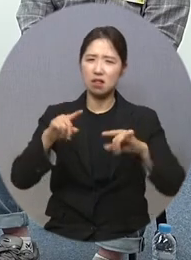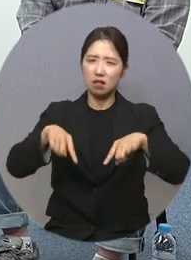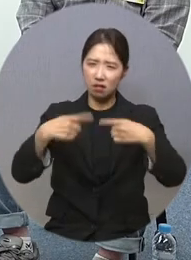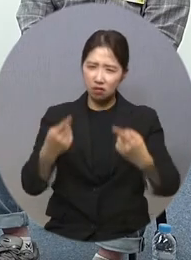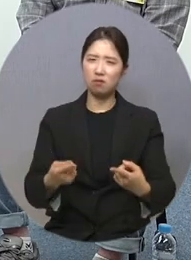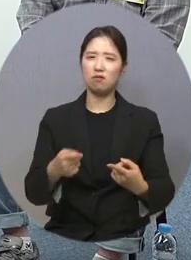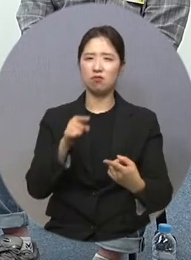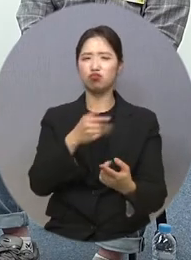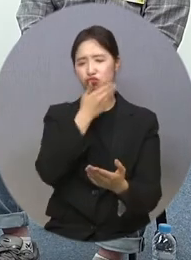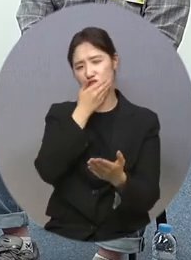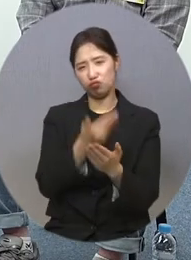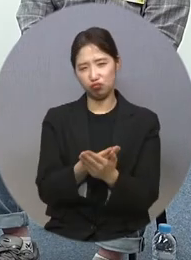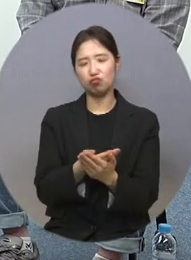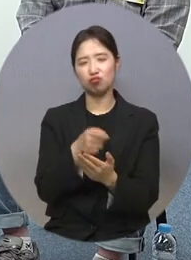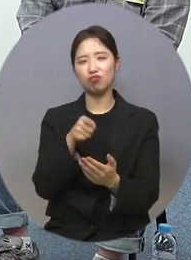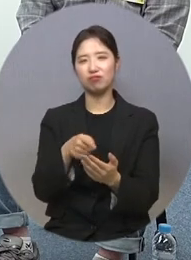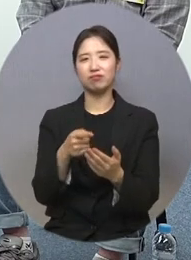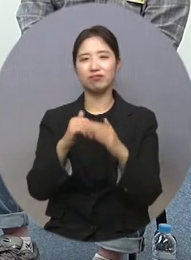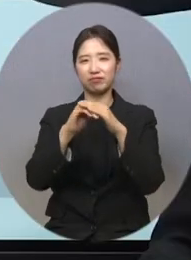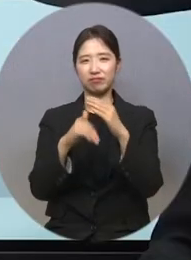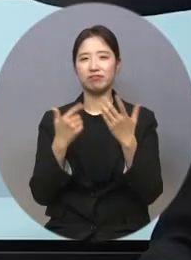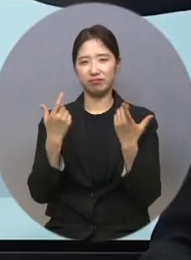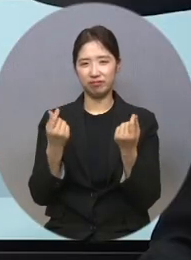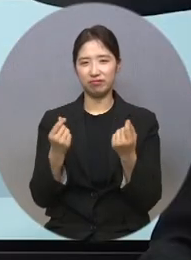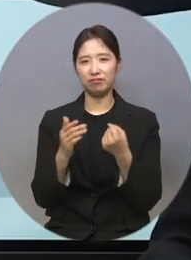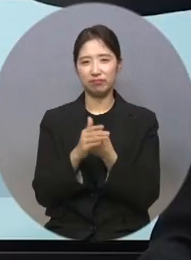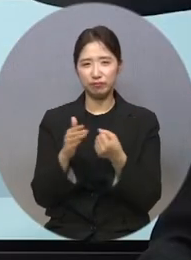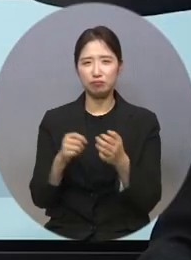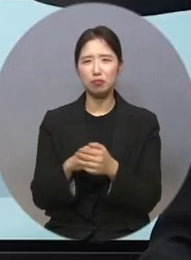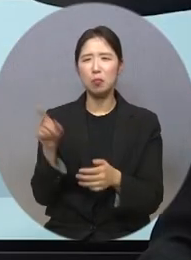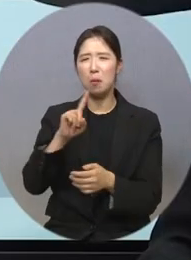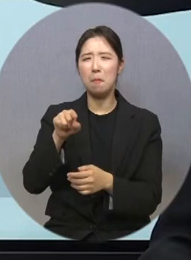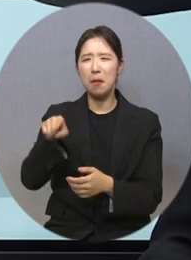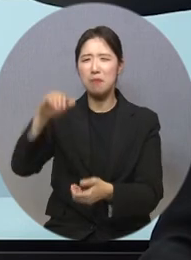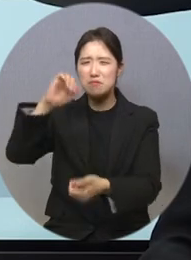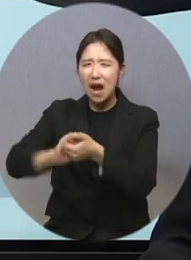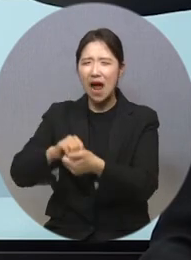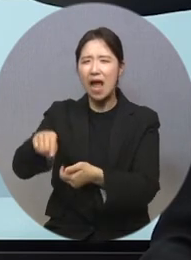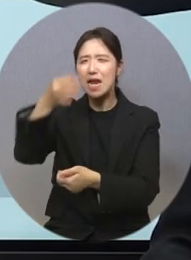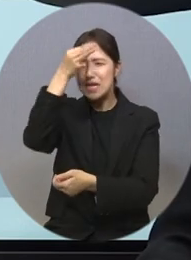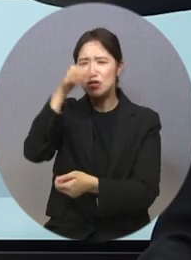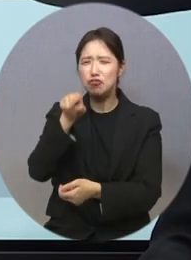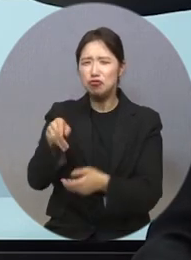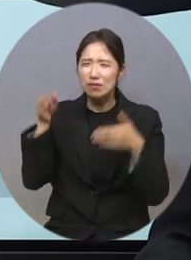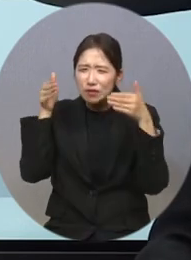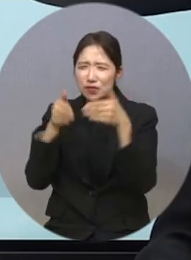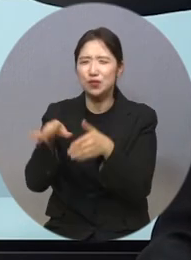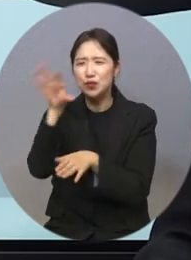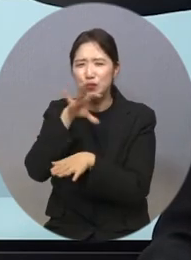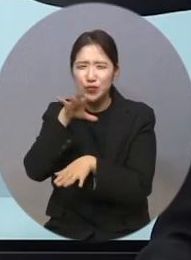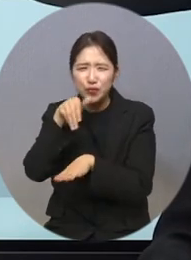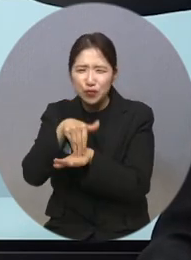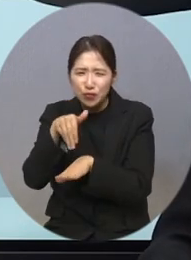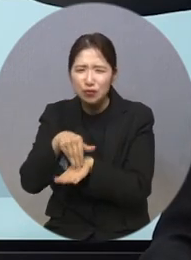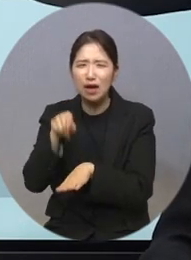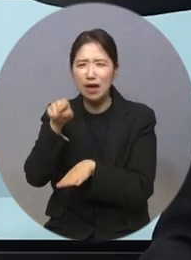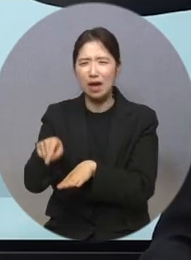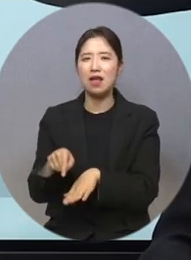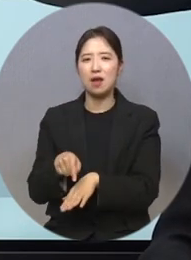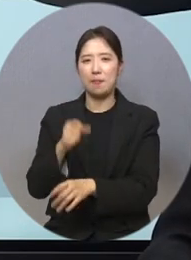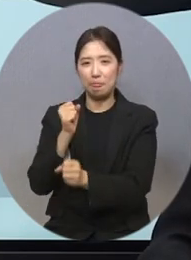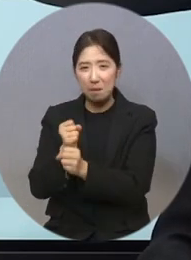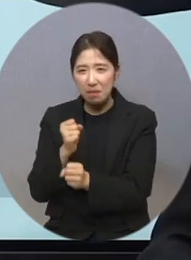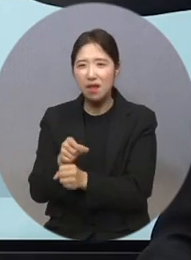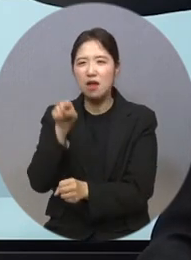가지 중요한 키워드다 이런 생각이 듭니다. 그래서 특정 기술만 열심히 훈련해서 그런 직종을 만들어